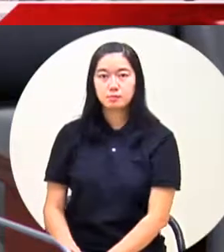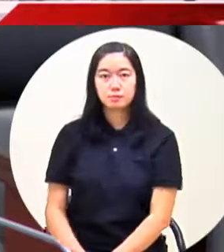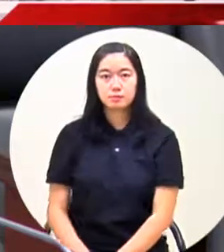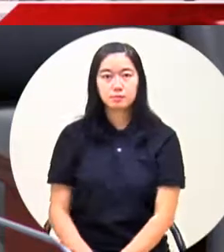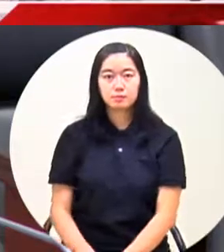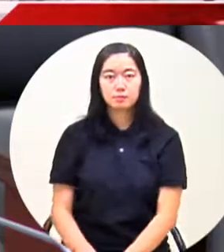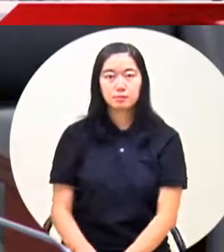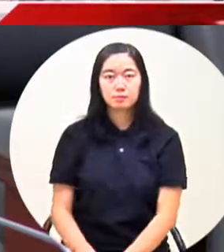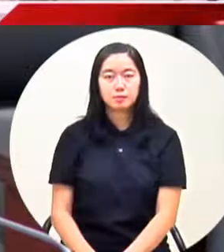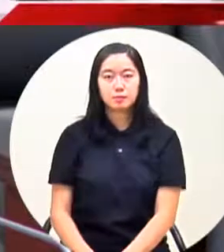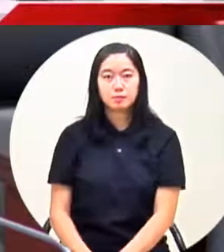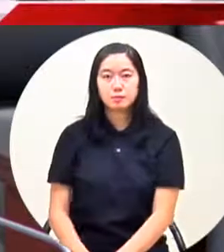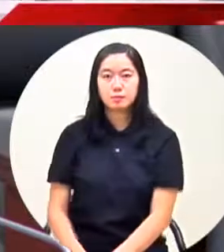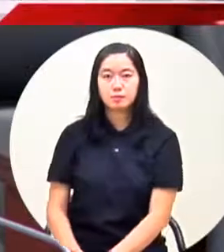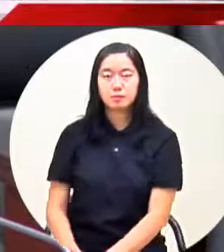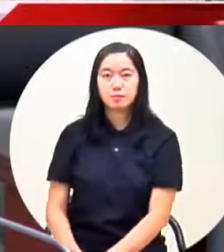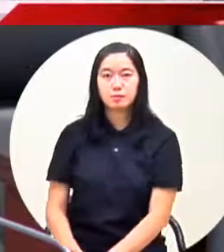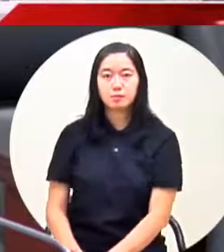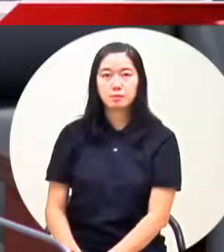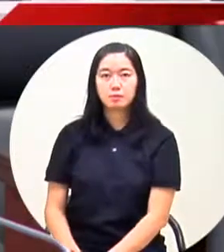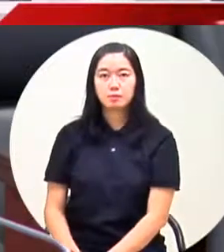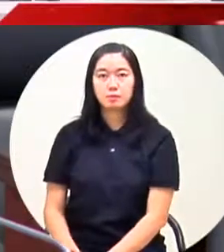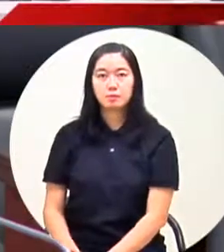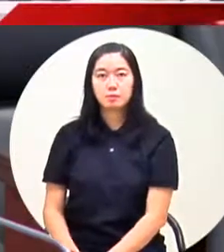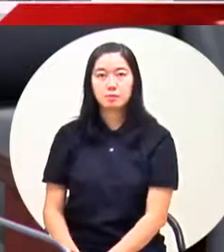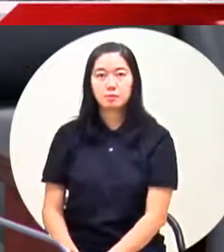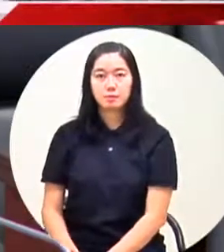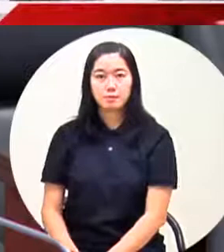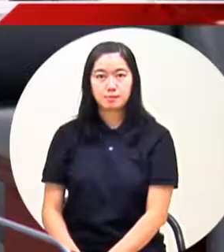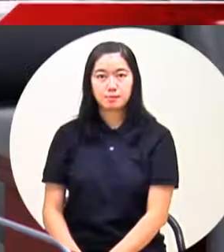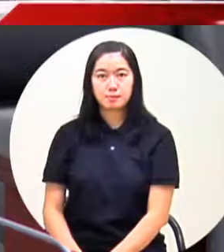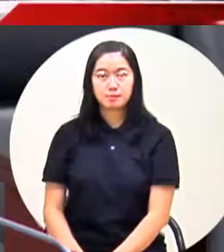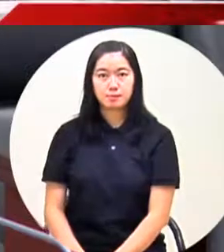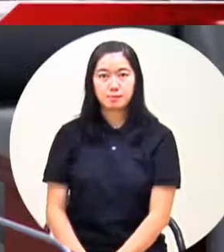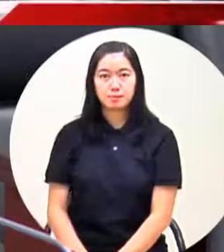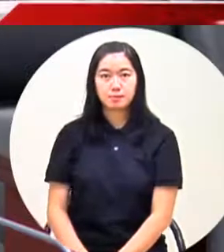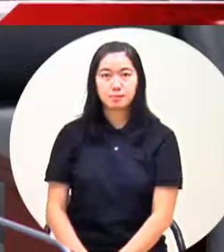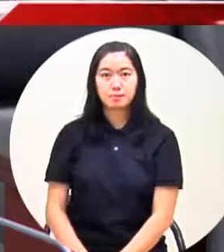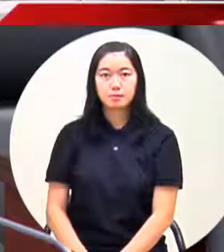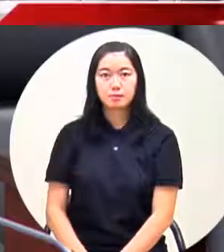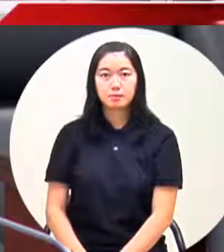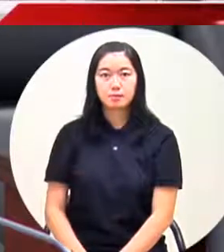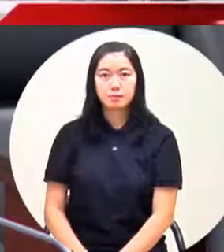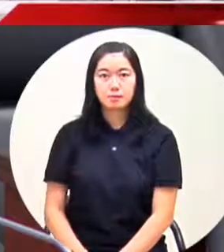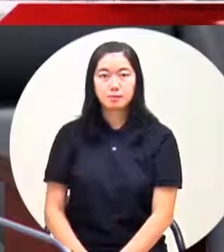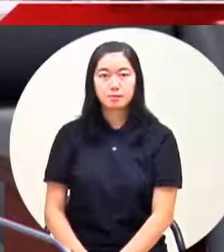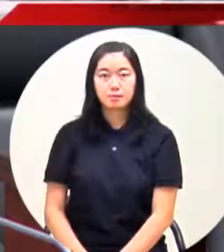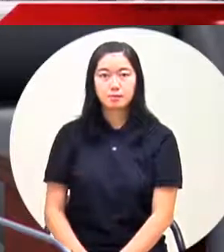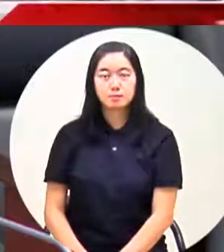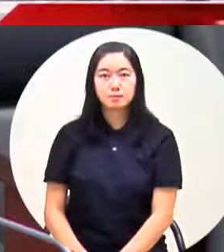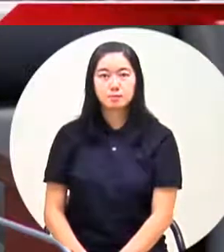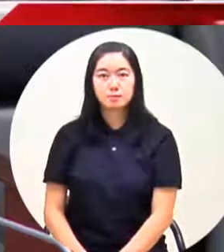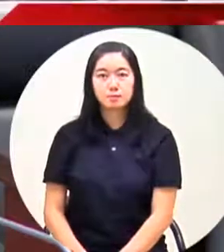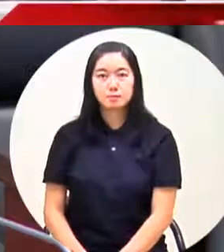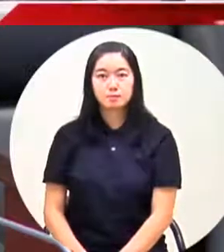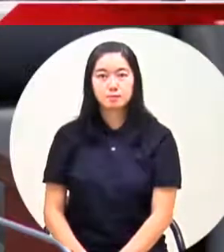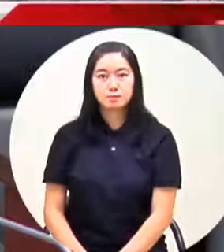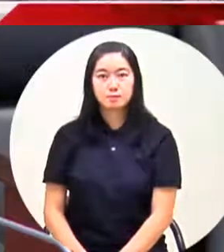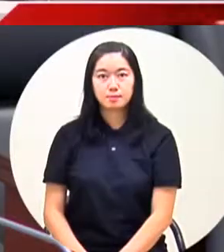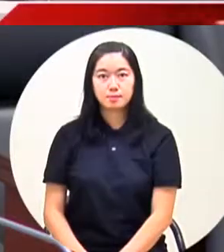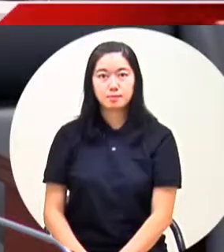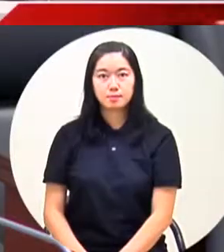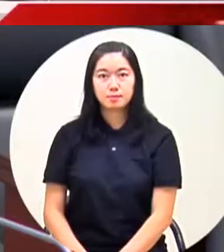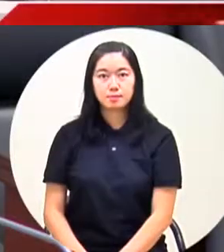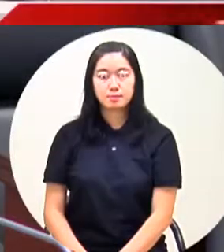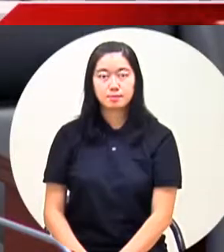开出21K， 软体业同样惨，在台北月薪5万，回高雄剩4万不说，投了20封履历，只有